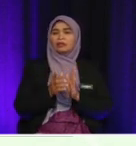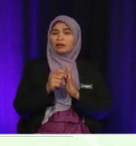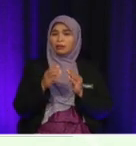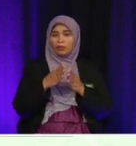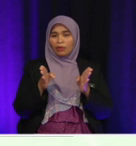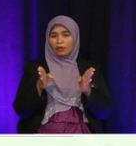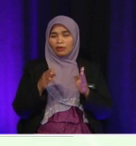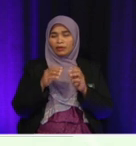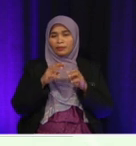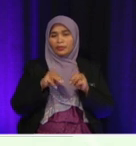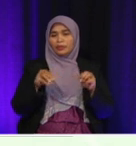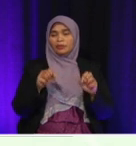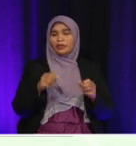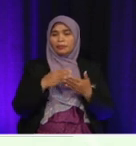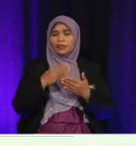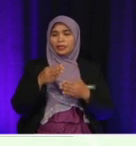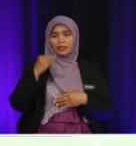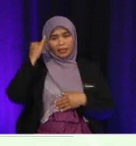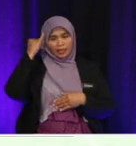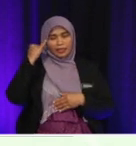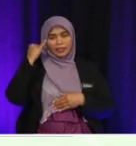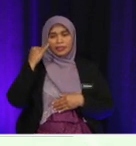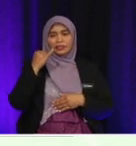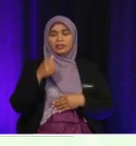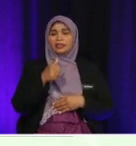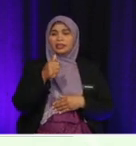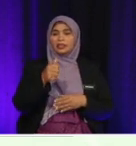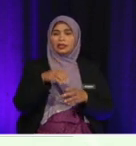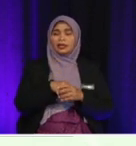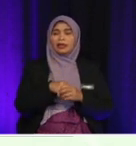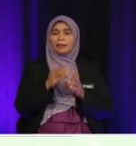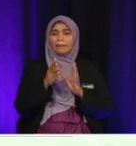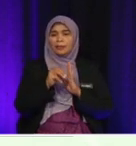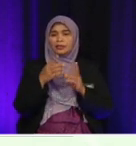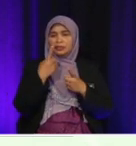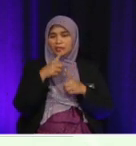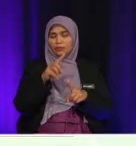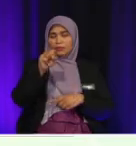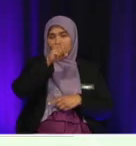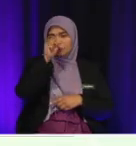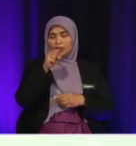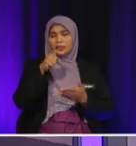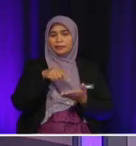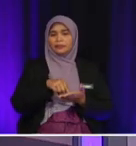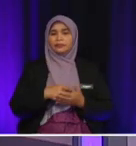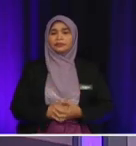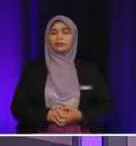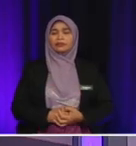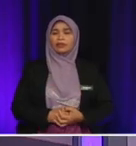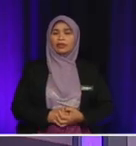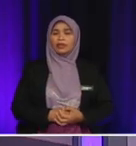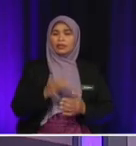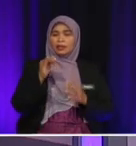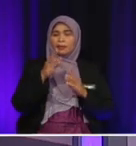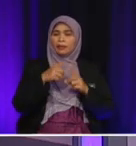murid-murid boleh memberikan pandangan dan idea anda dalam menjawab soalan Jenis ini Yang